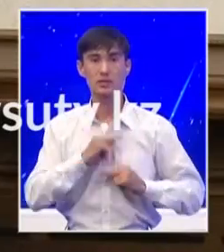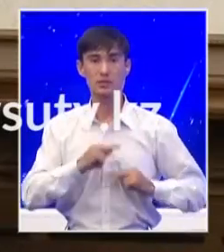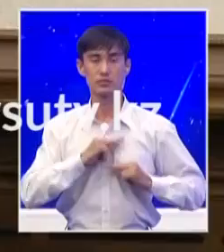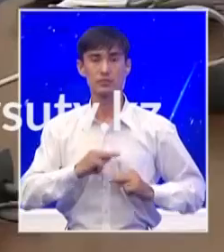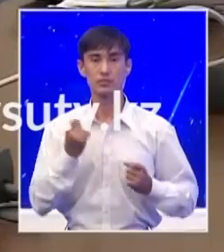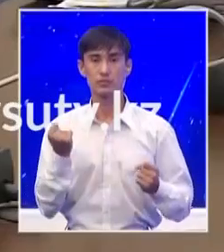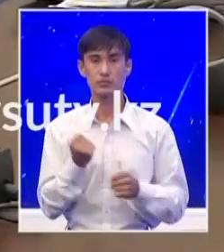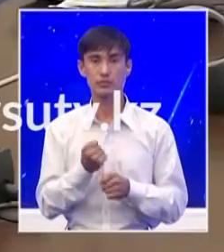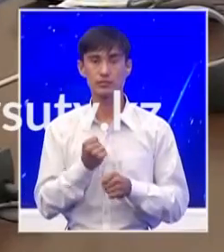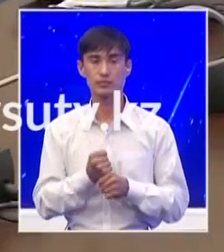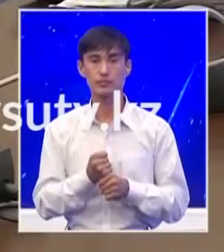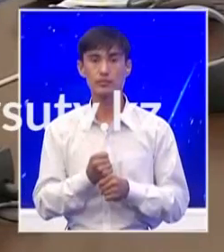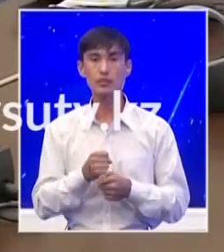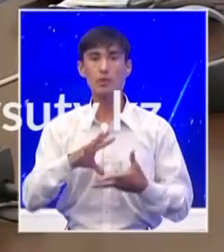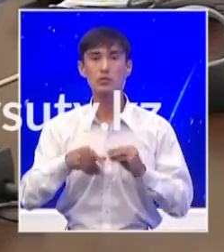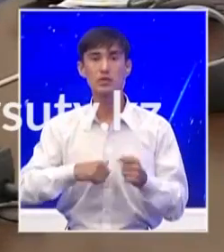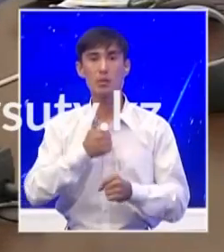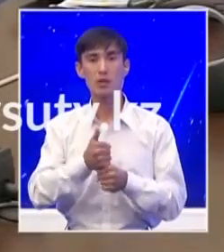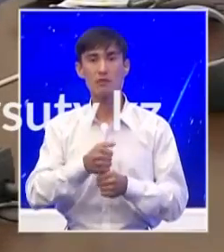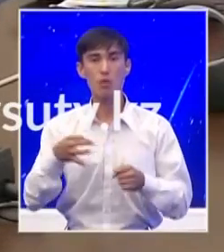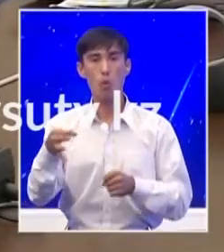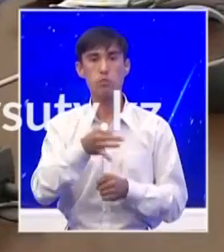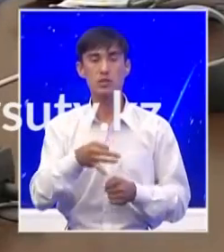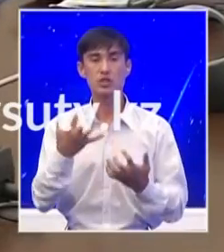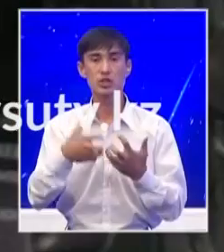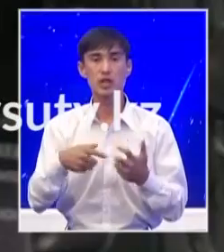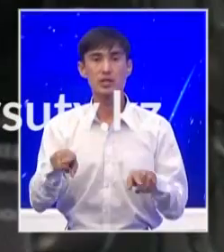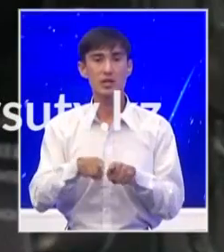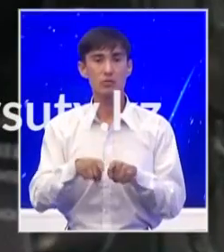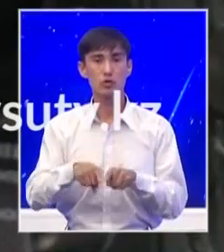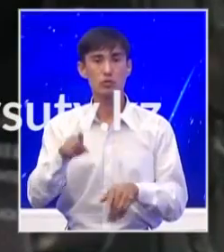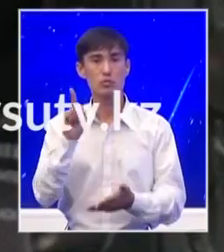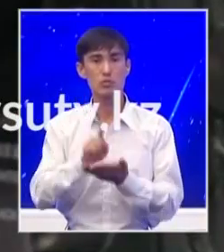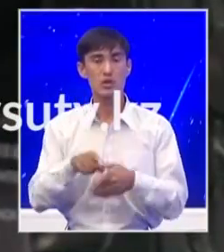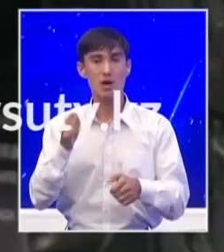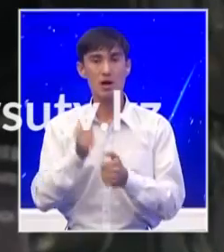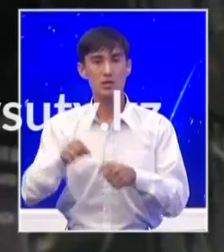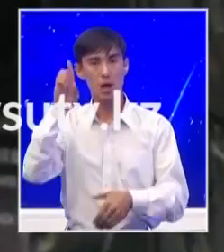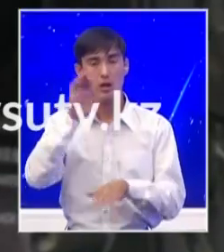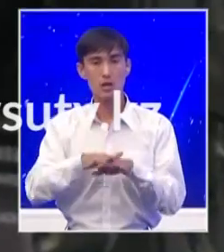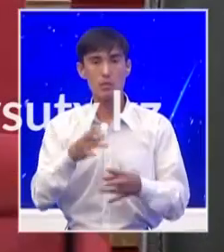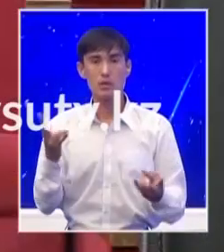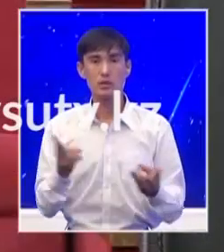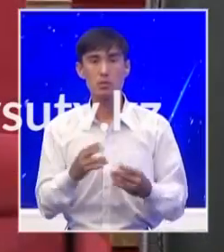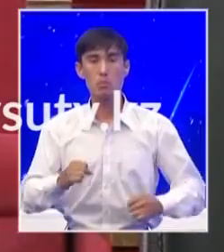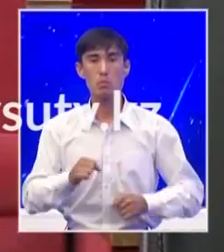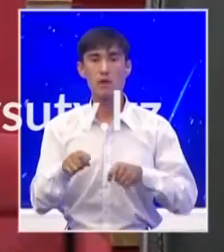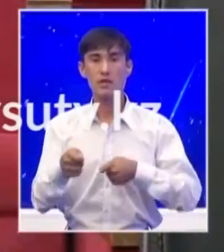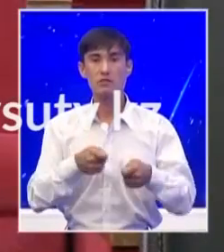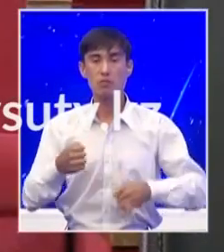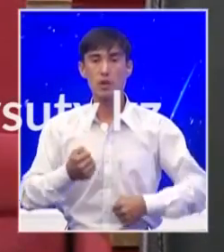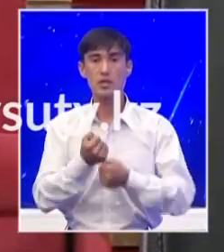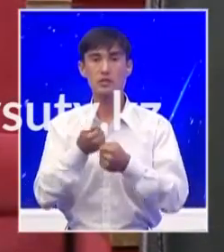показатель. Впрочем, сам глава области считает, что таким должен быть каждый аким. Ведь при необходимости правительство поддерживает регионы